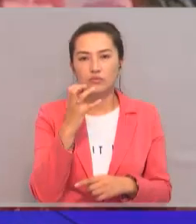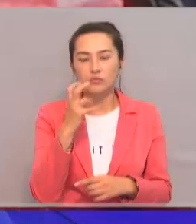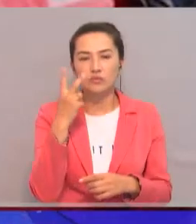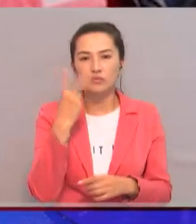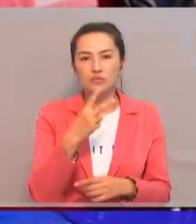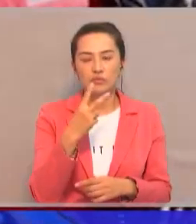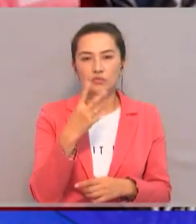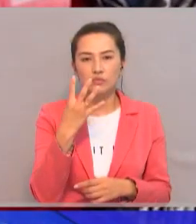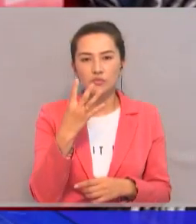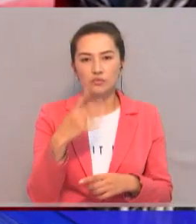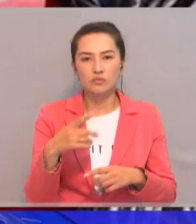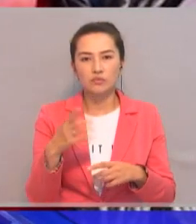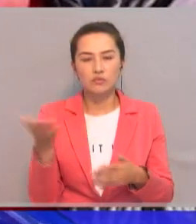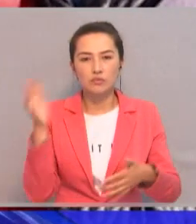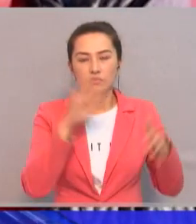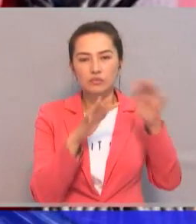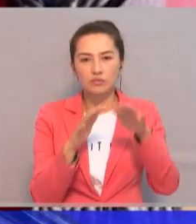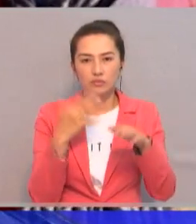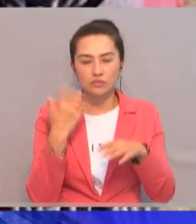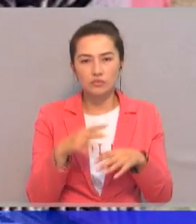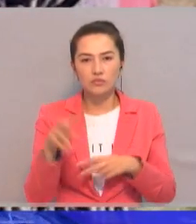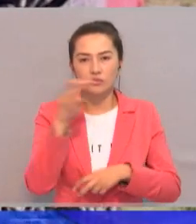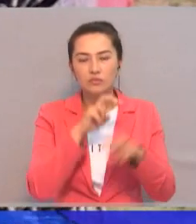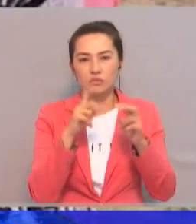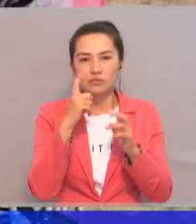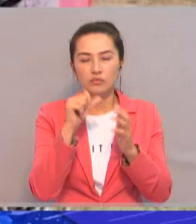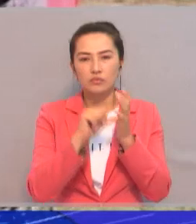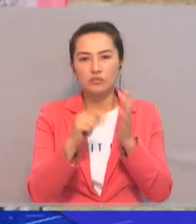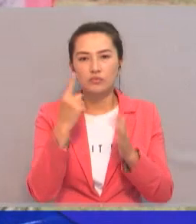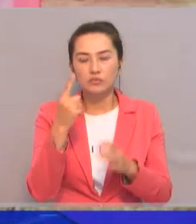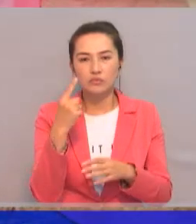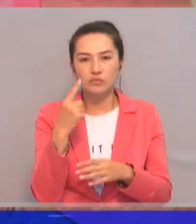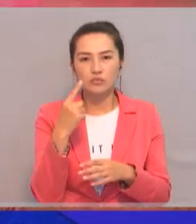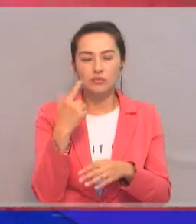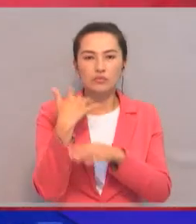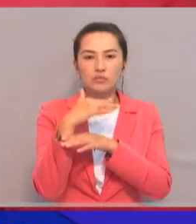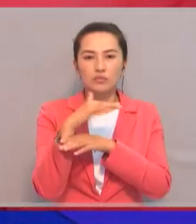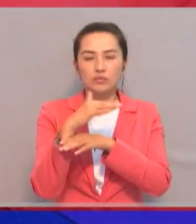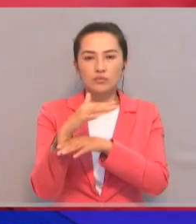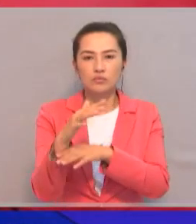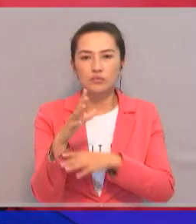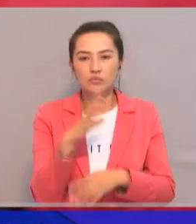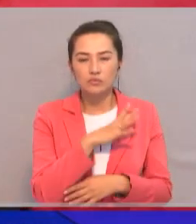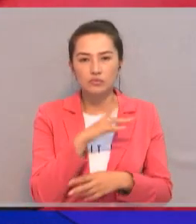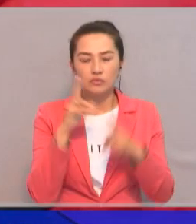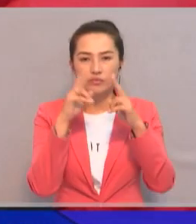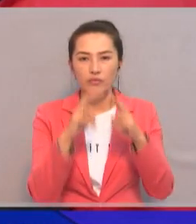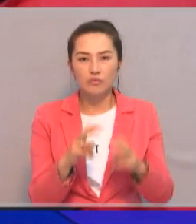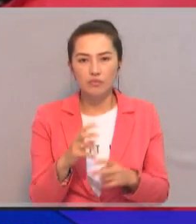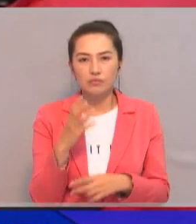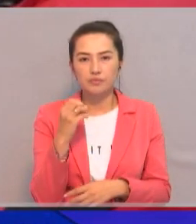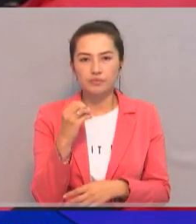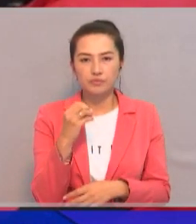1424 шақырымнан асатын тау шатқалдары жаяу. 160 шақырым аумақ пилотсыз ұшу аппараттары арқылы зерттелді. Одан